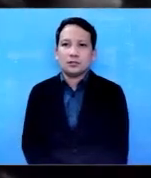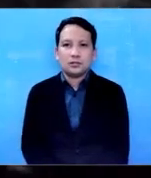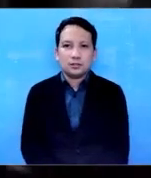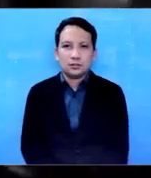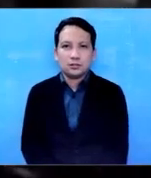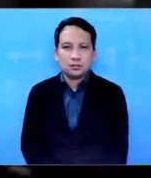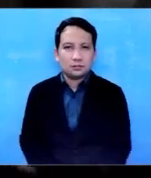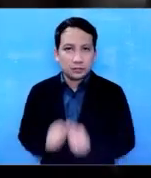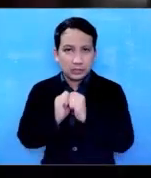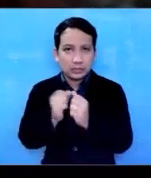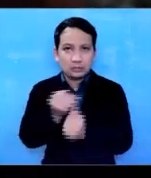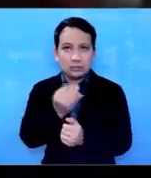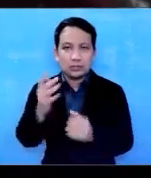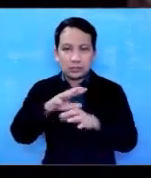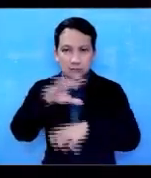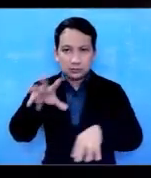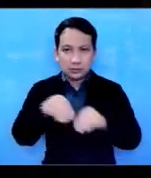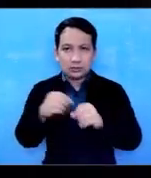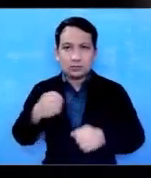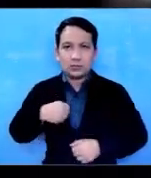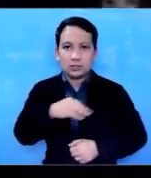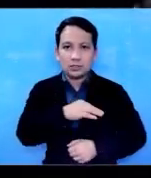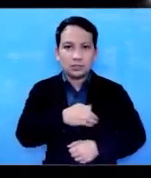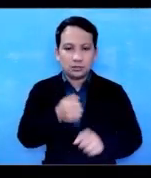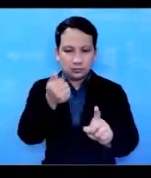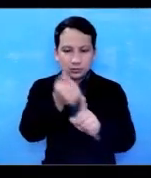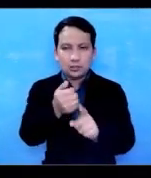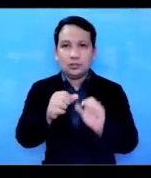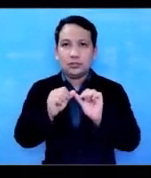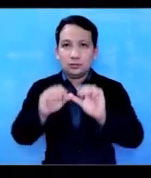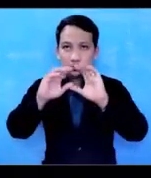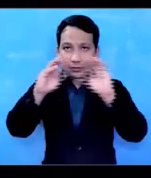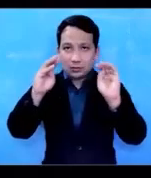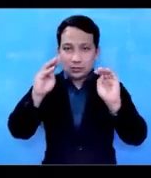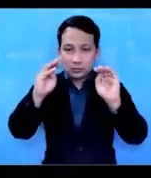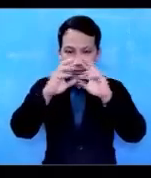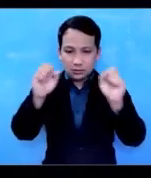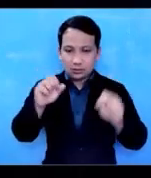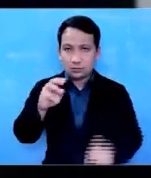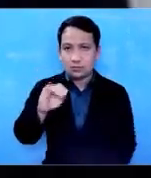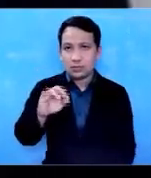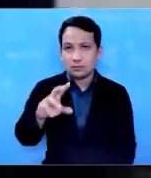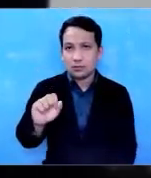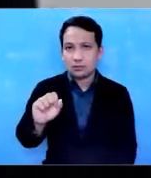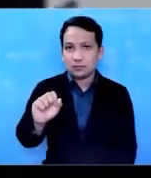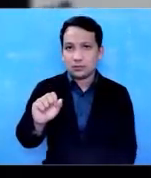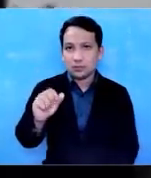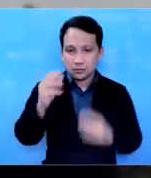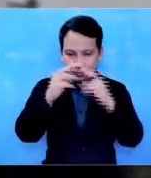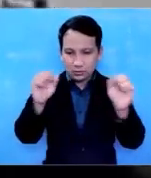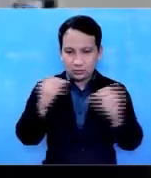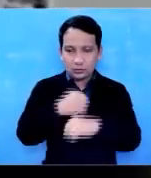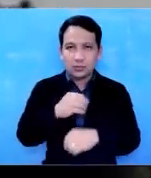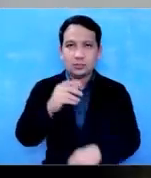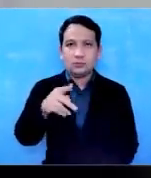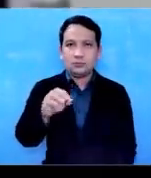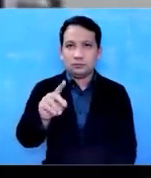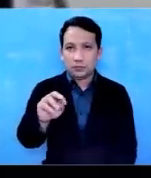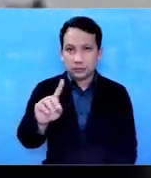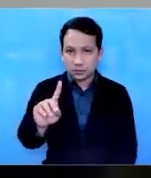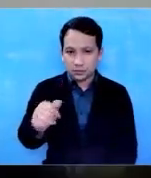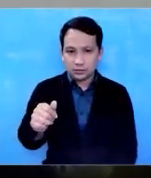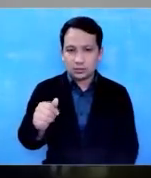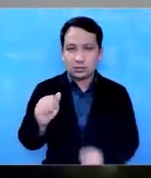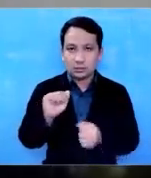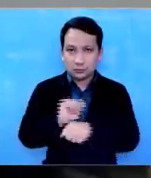Kasama ang ilang kaalyado at tauhan, pinasok ni Maguindanao del Sur Governor Bai Maria Mangudadato ang Mayor's Office ng Pandag, kung saan nagtatrabaho raw